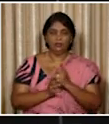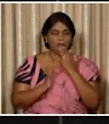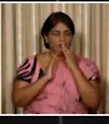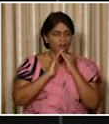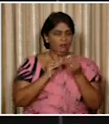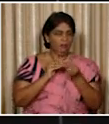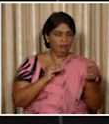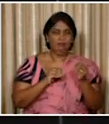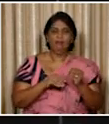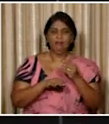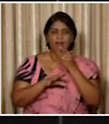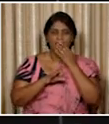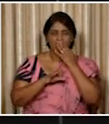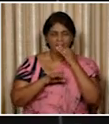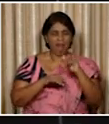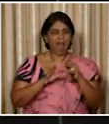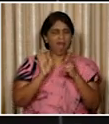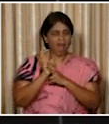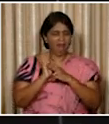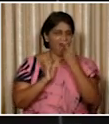16, கடந்த